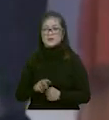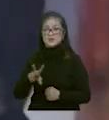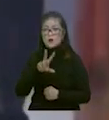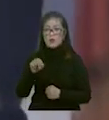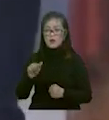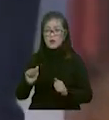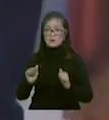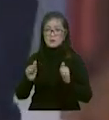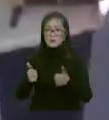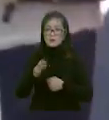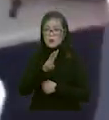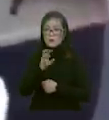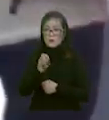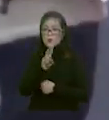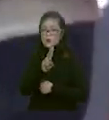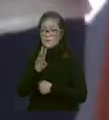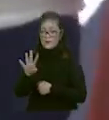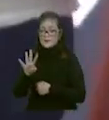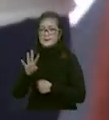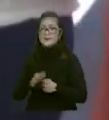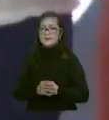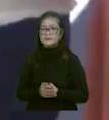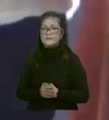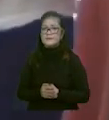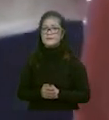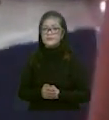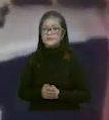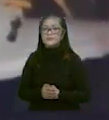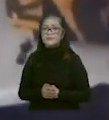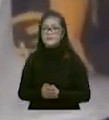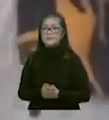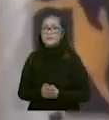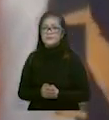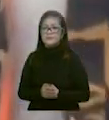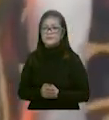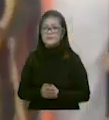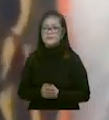pemilu 2024. Dari Bandung, Jawa Barat, Ervan David, iNews melaporkan.